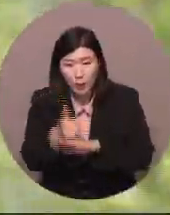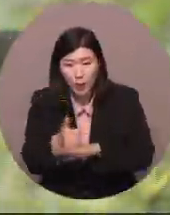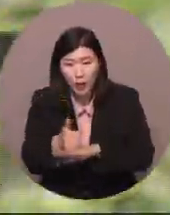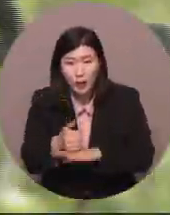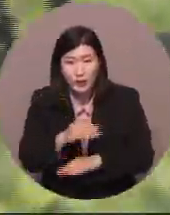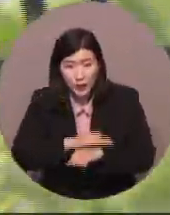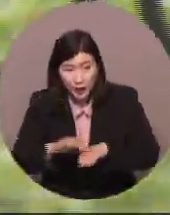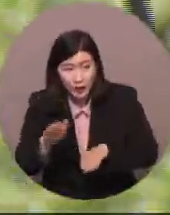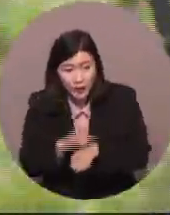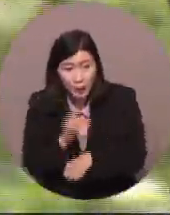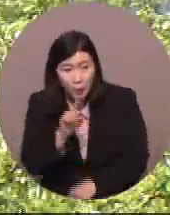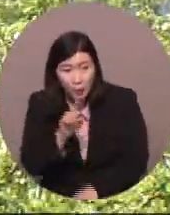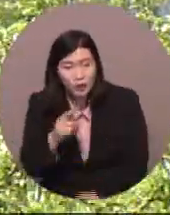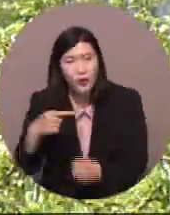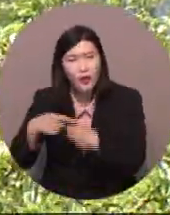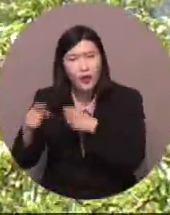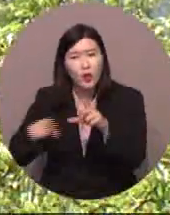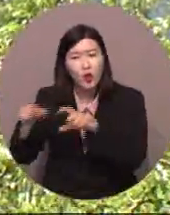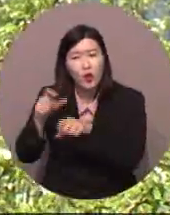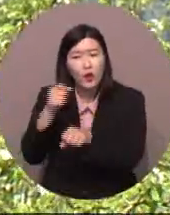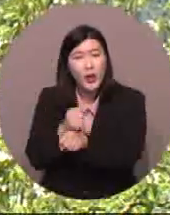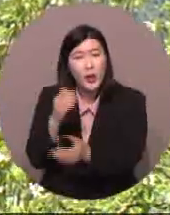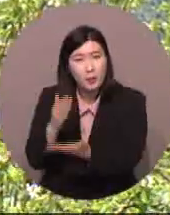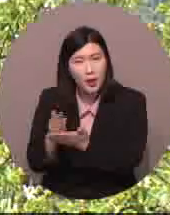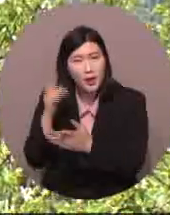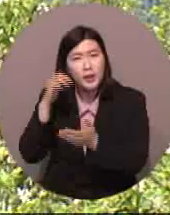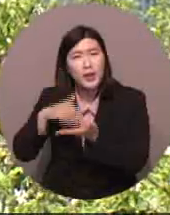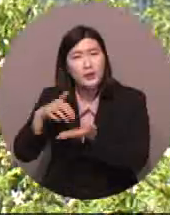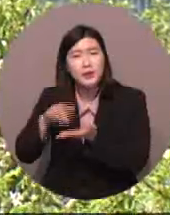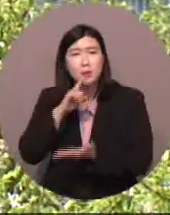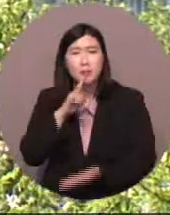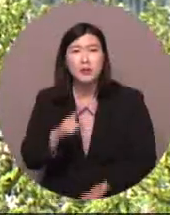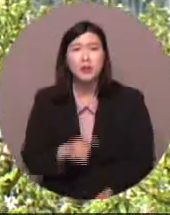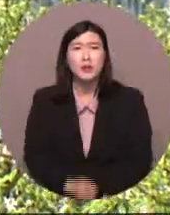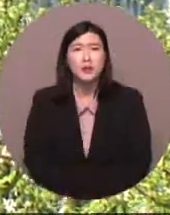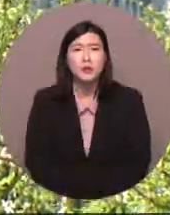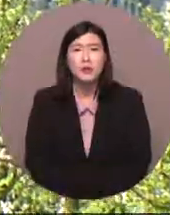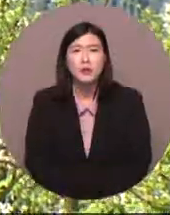결실률을 확인해 내년에 확대할 계획입니다. MBC 뉴스 이승섭입니다.